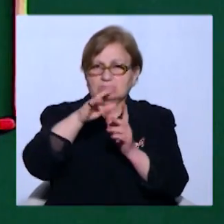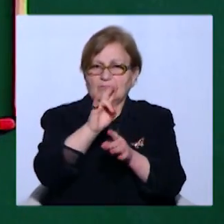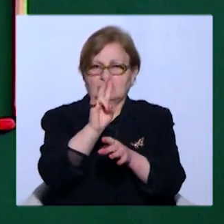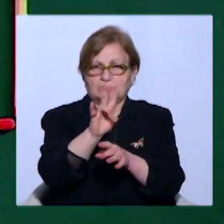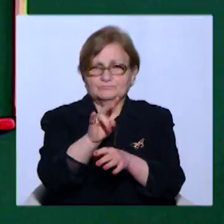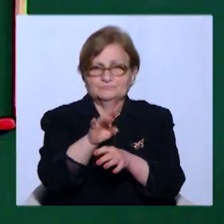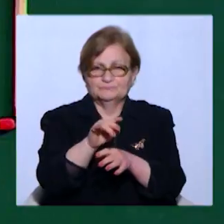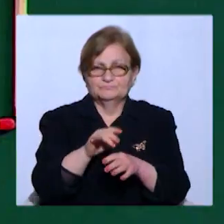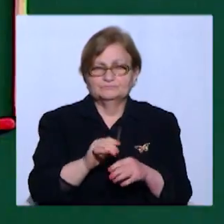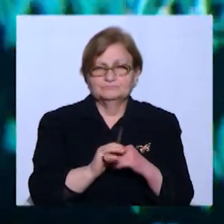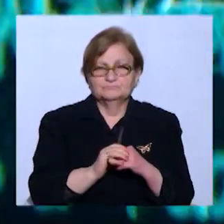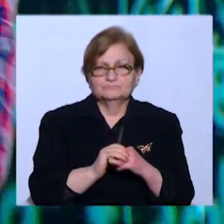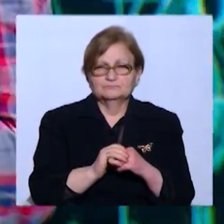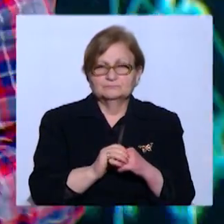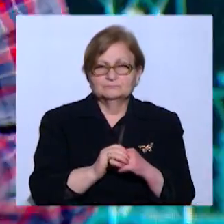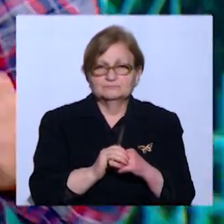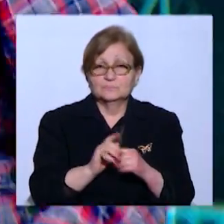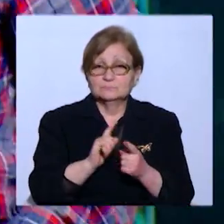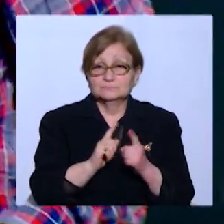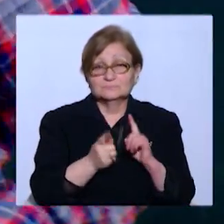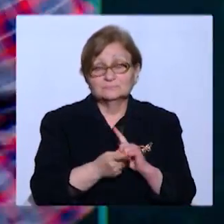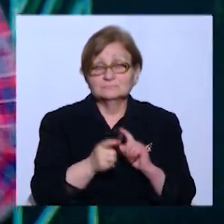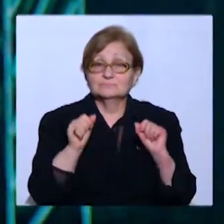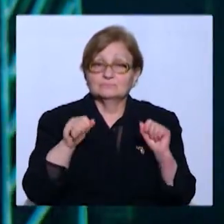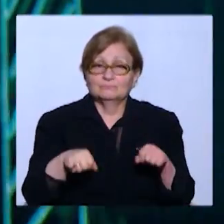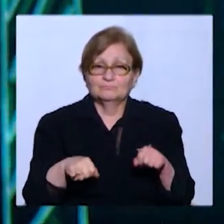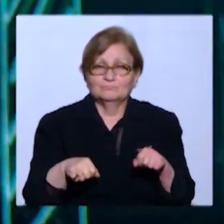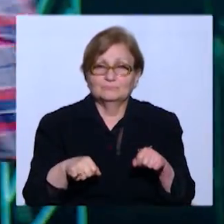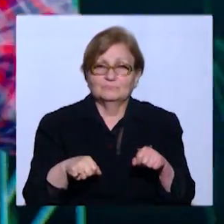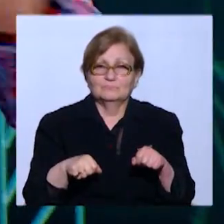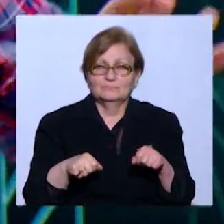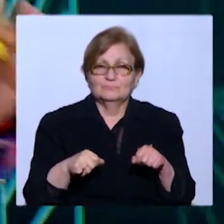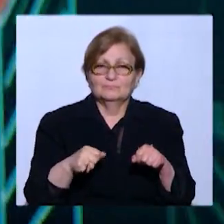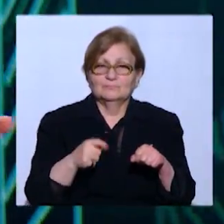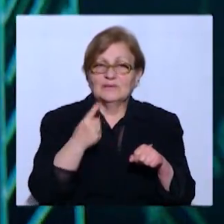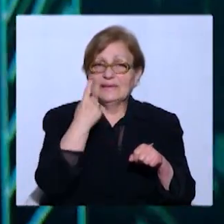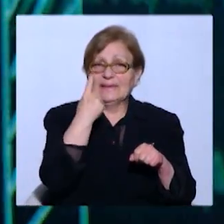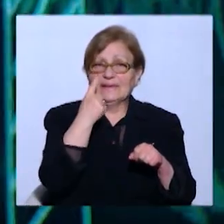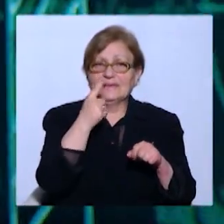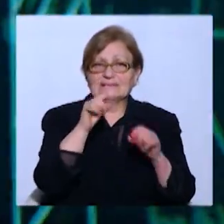ვახლებთ. შევთანხმდით. სამაგიეროდ შეგვიძლია ერთი ღერი